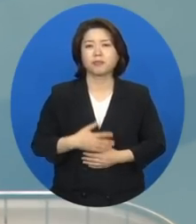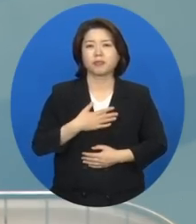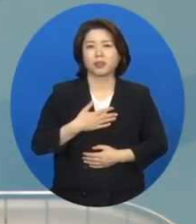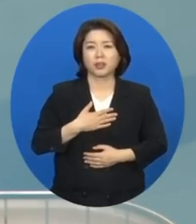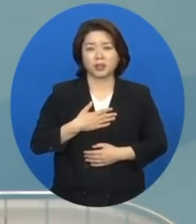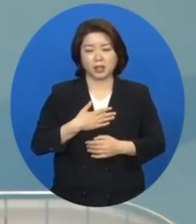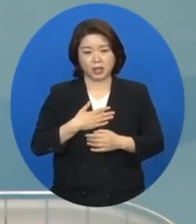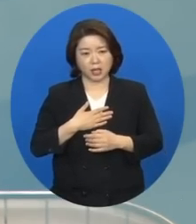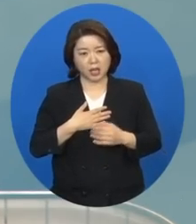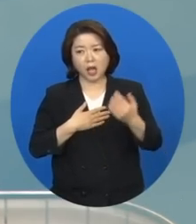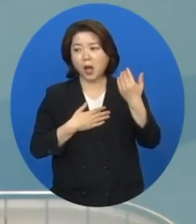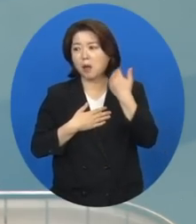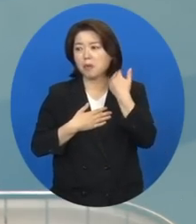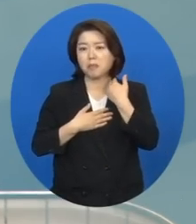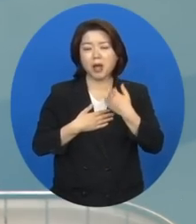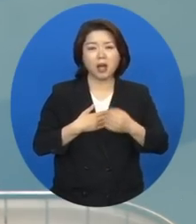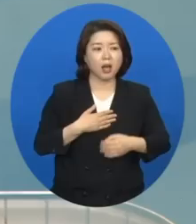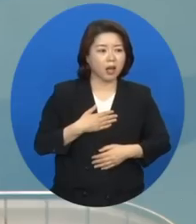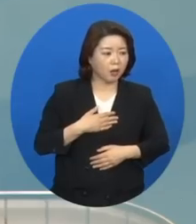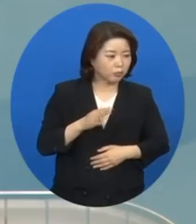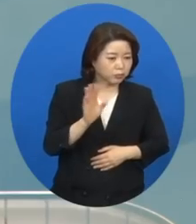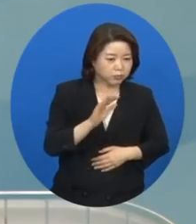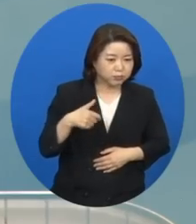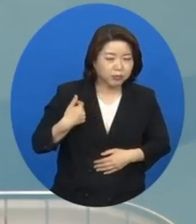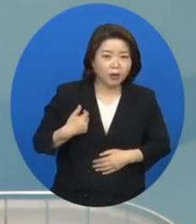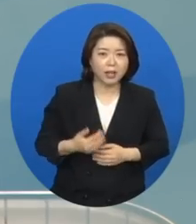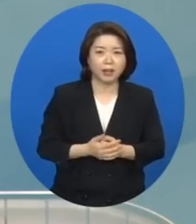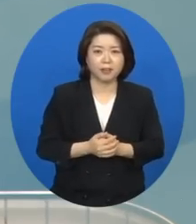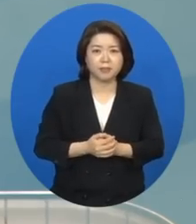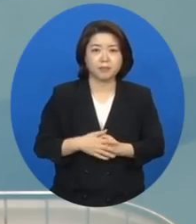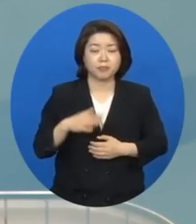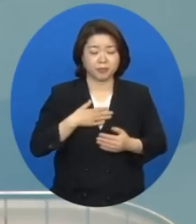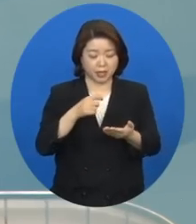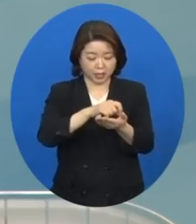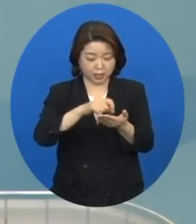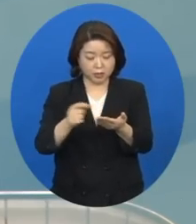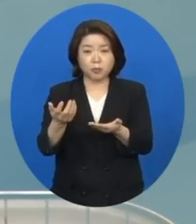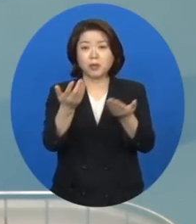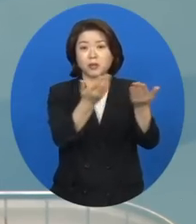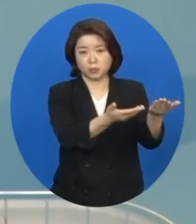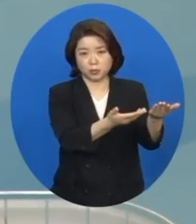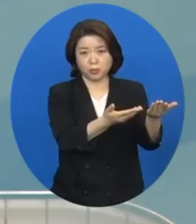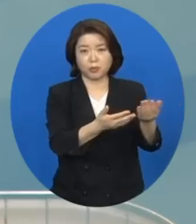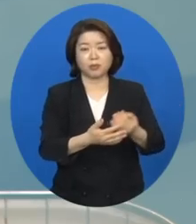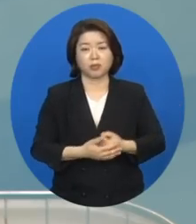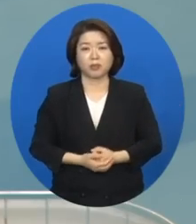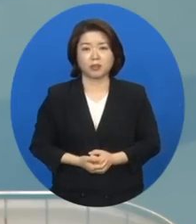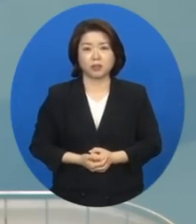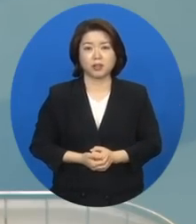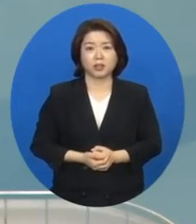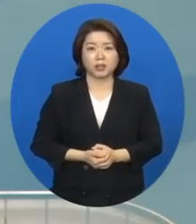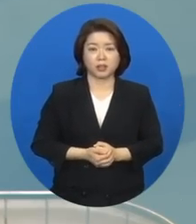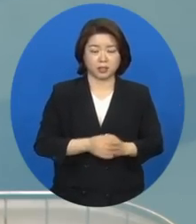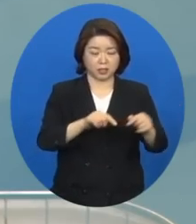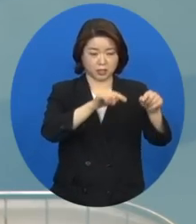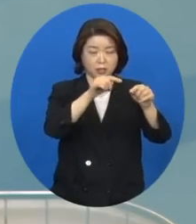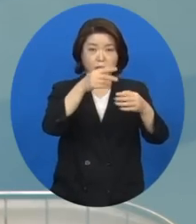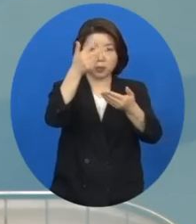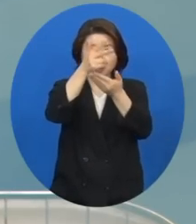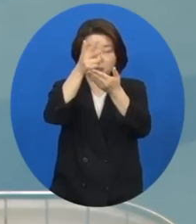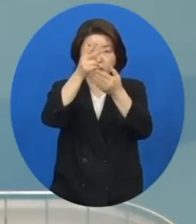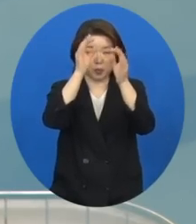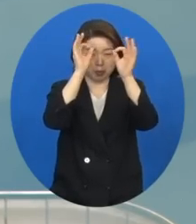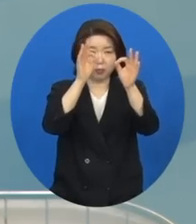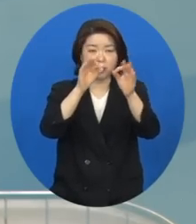보지를 못했지 않냐. 그래서 제 전화번호를 남겨드리고 블랙박스 확인하시고 다시 한번